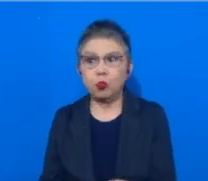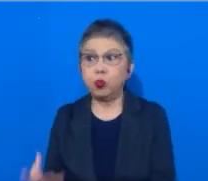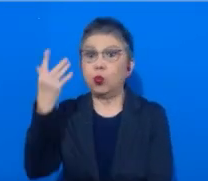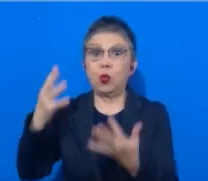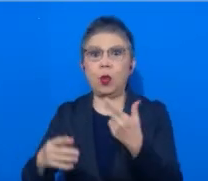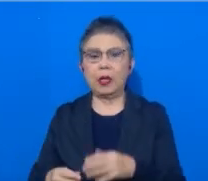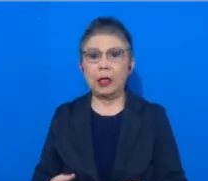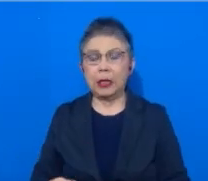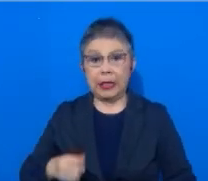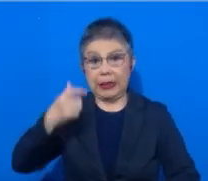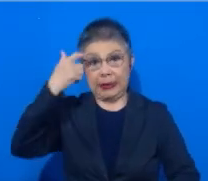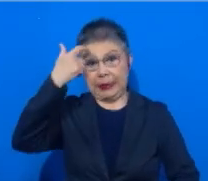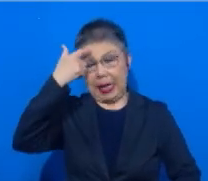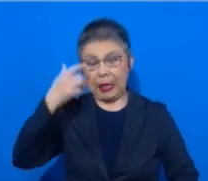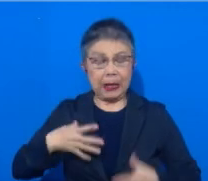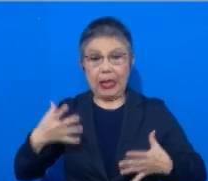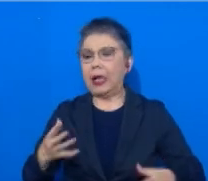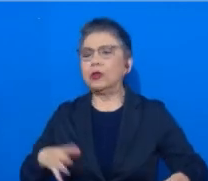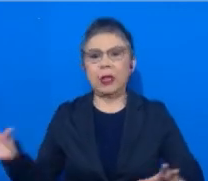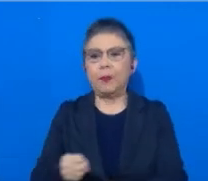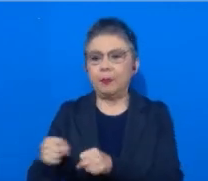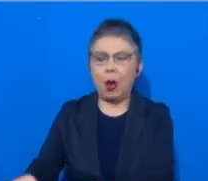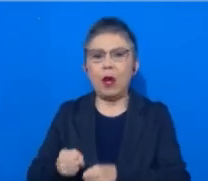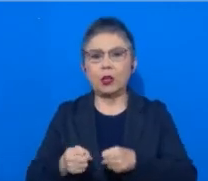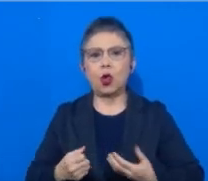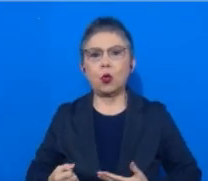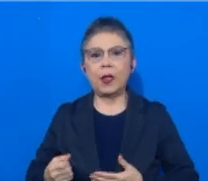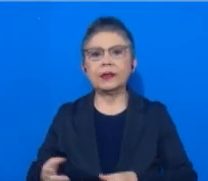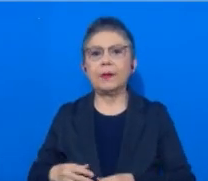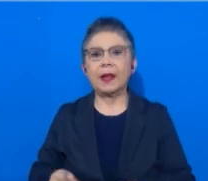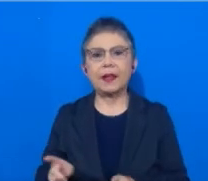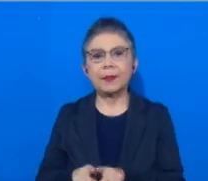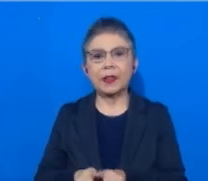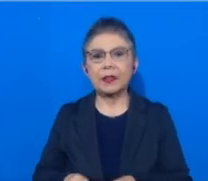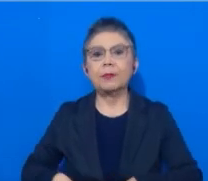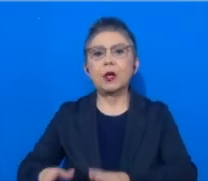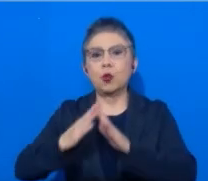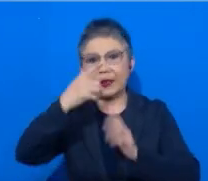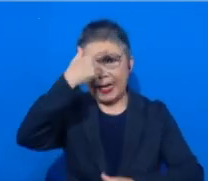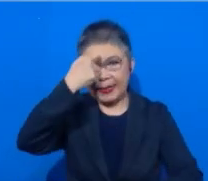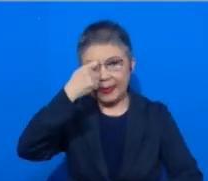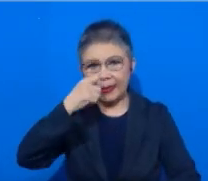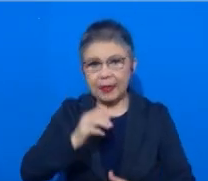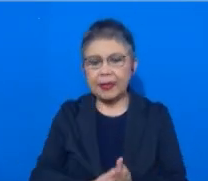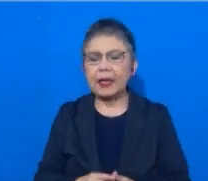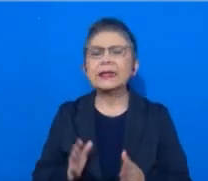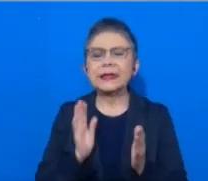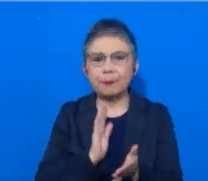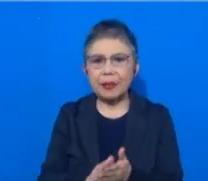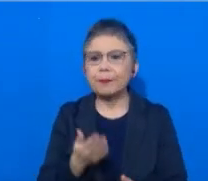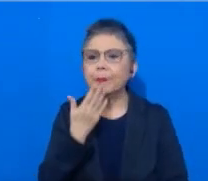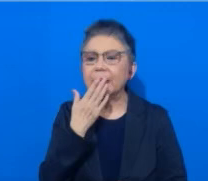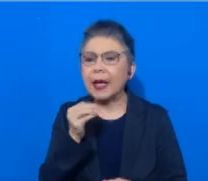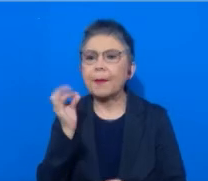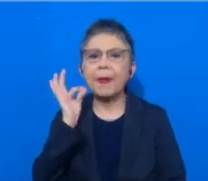usai kejadian tersangka Briptu FN berupaya Melarikan korban bersama tetangga ke RSUD Kota Mojokerto dan sempat meminta maaf kepada